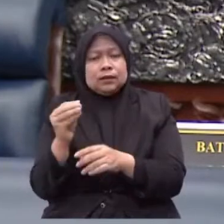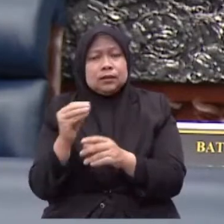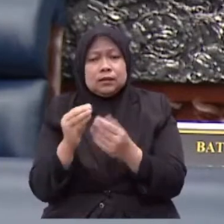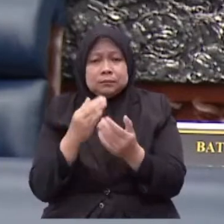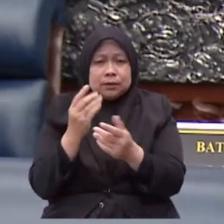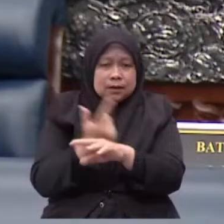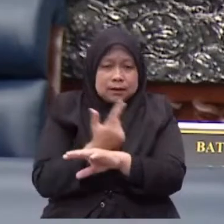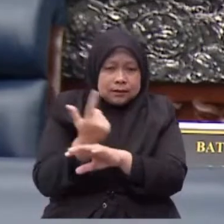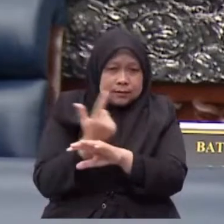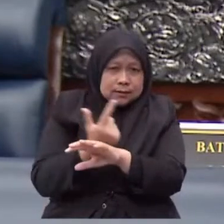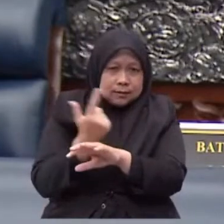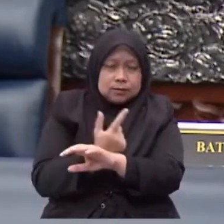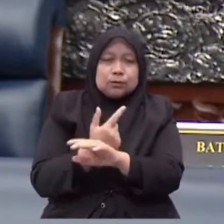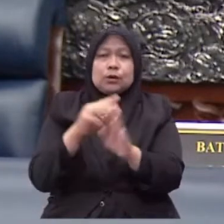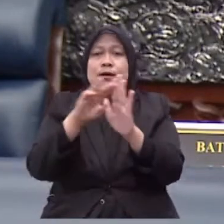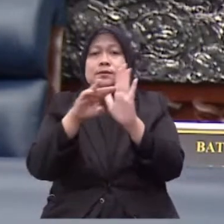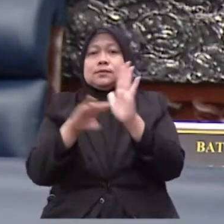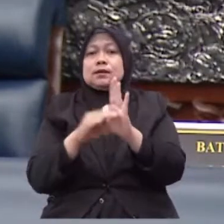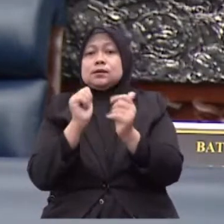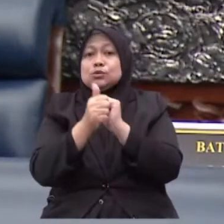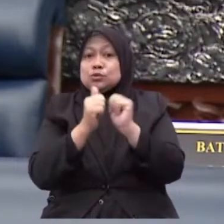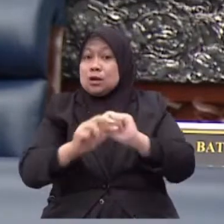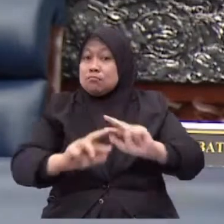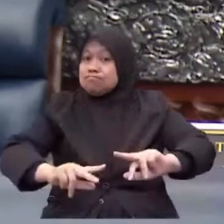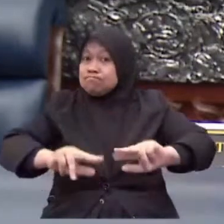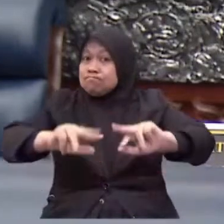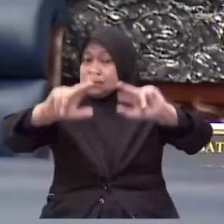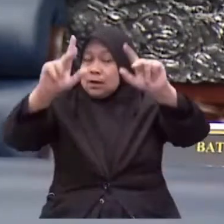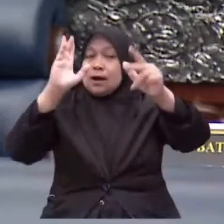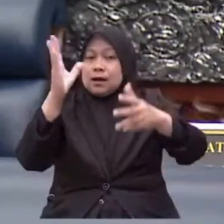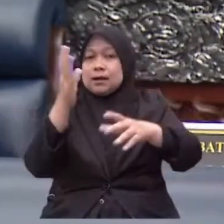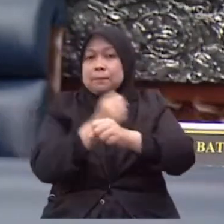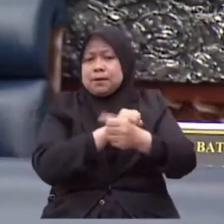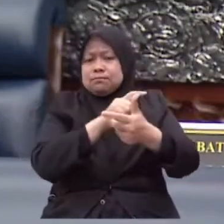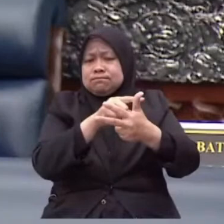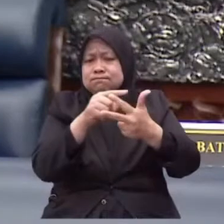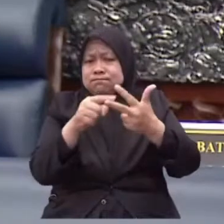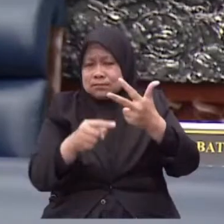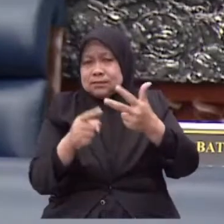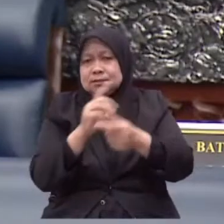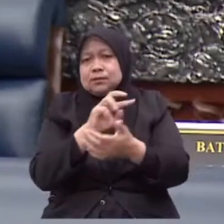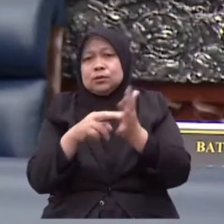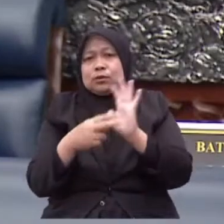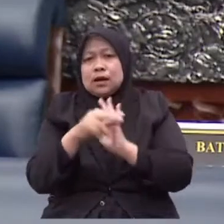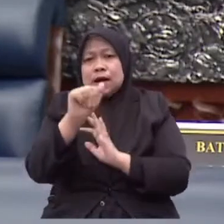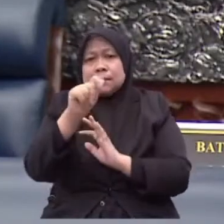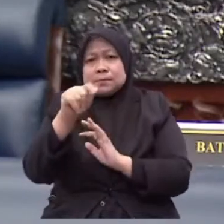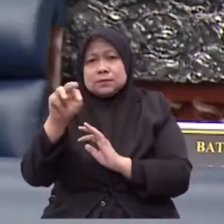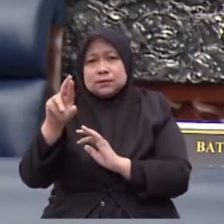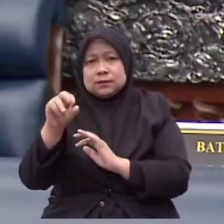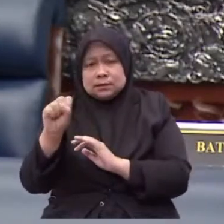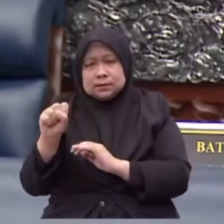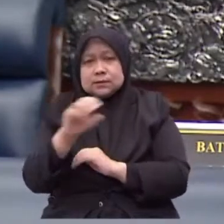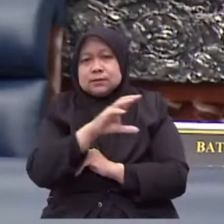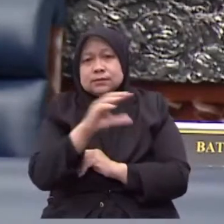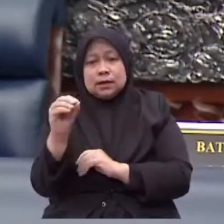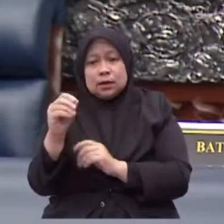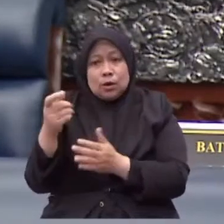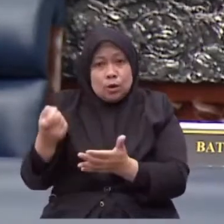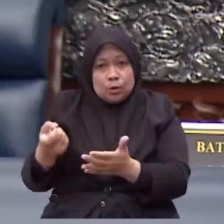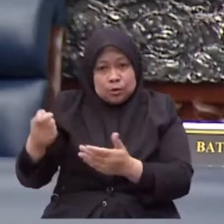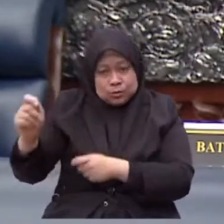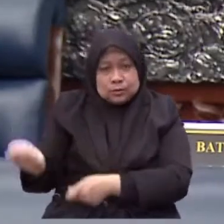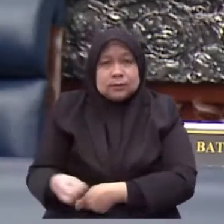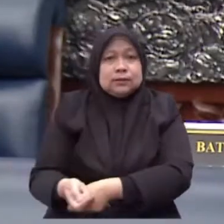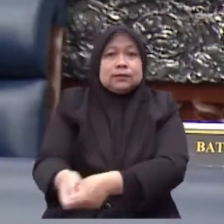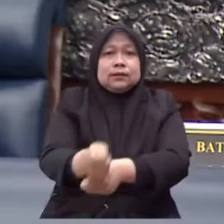fasiliti latihan kepada acara sukan yang berpotensi membawa pulang pingat seperti sukan of securiz dan Indo hoki